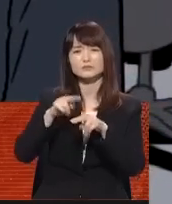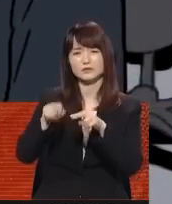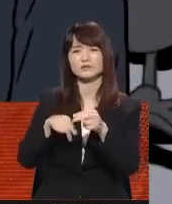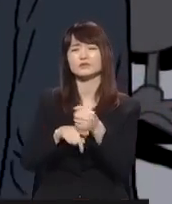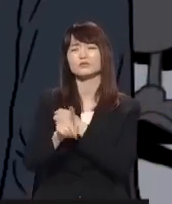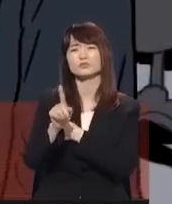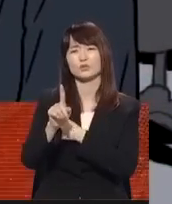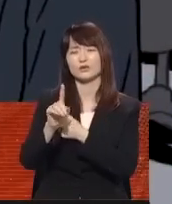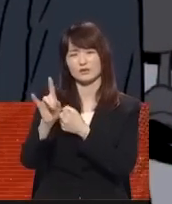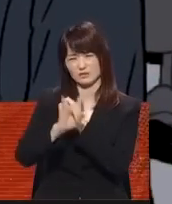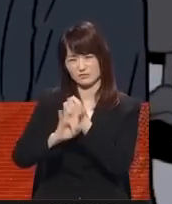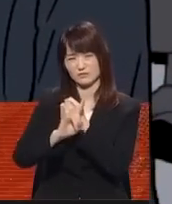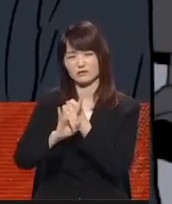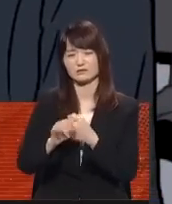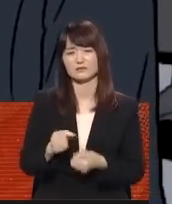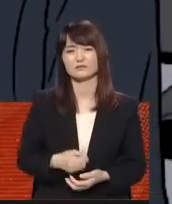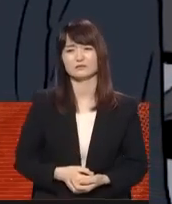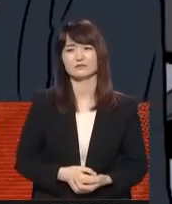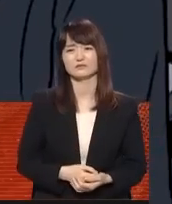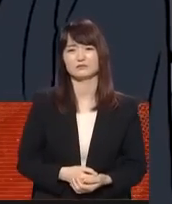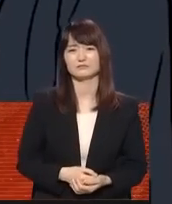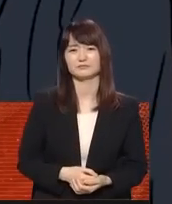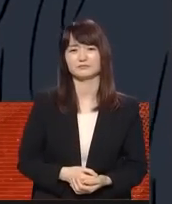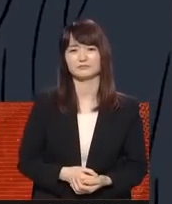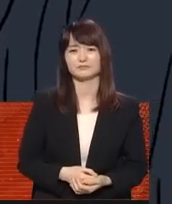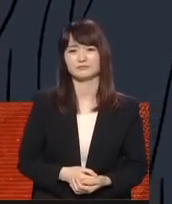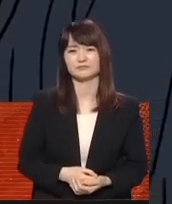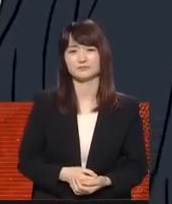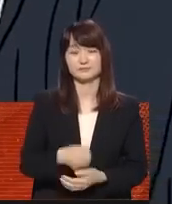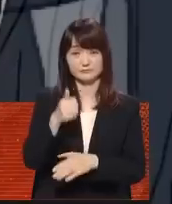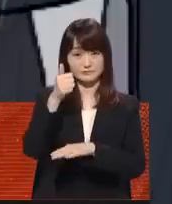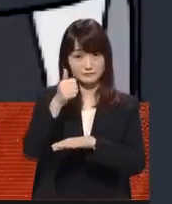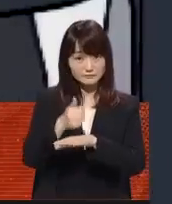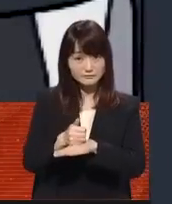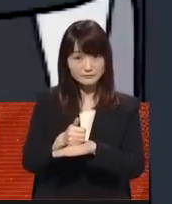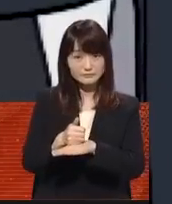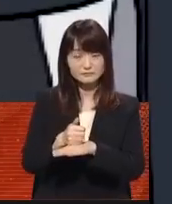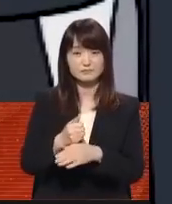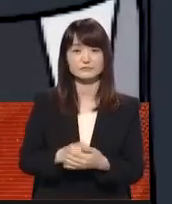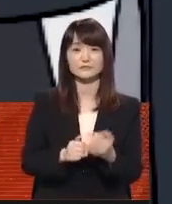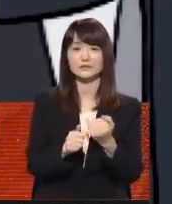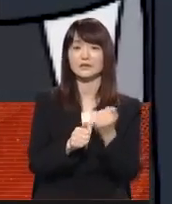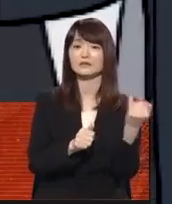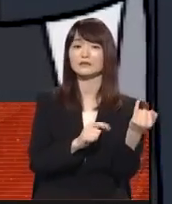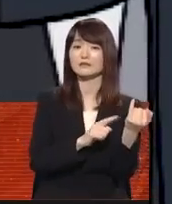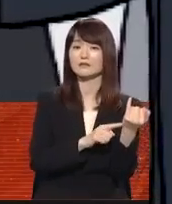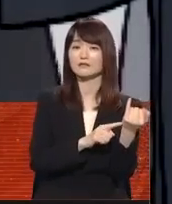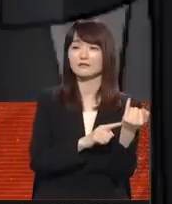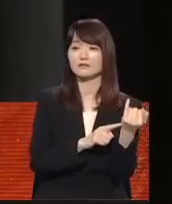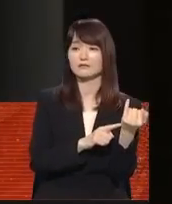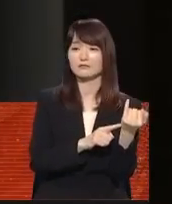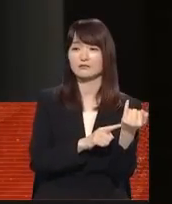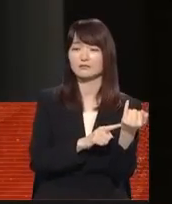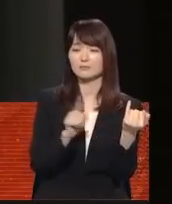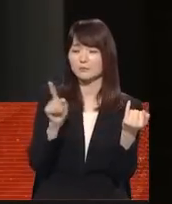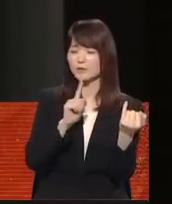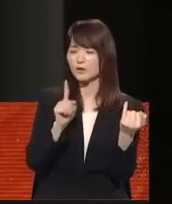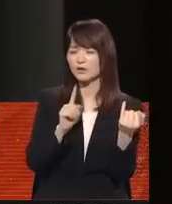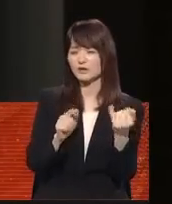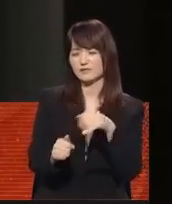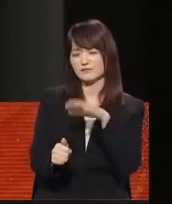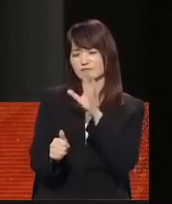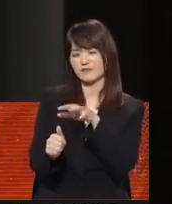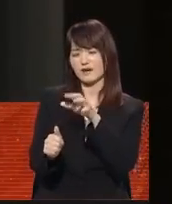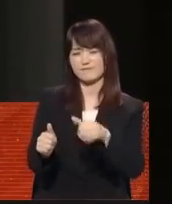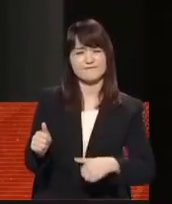이유가 좀 납득하기는 좀 어렵습니다 자 그런데 결국 하도 이제이 아내가 뭐라고 이렇게